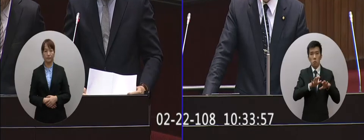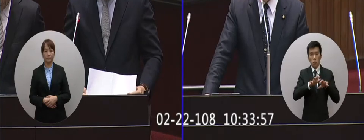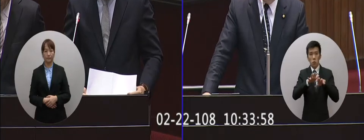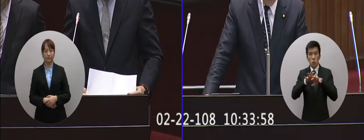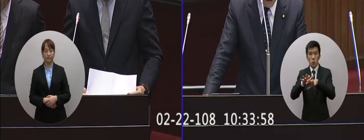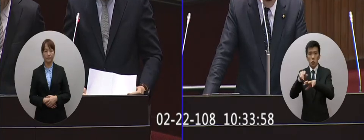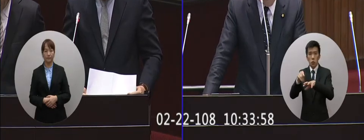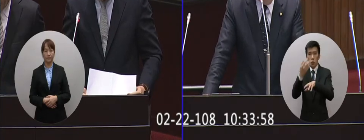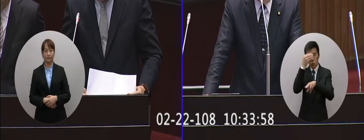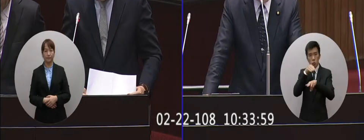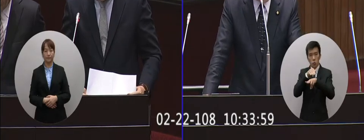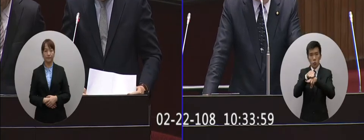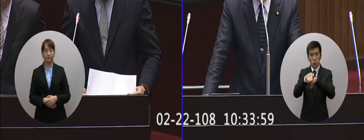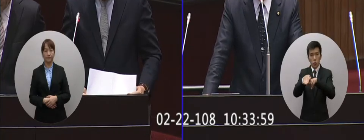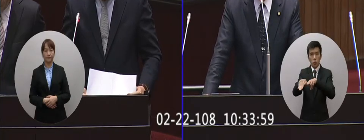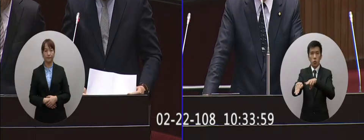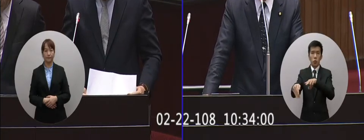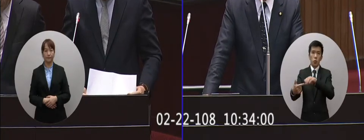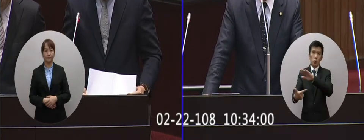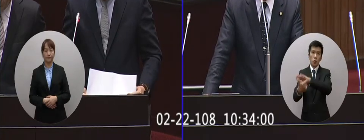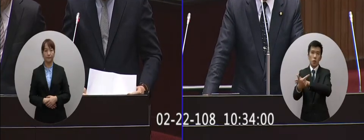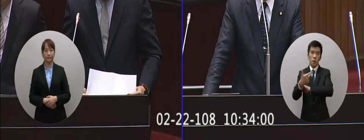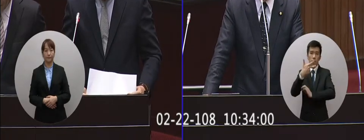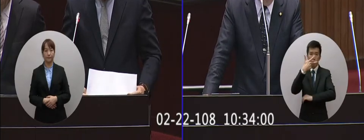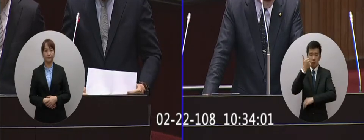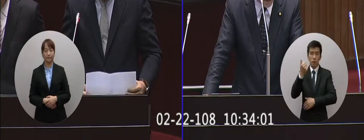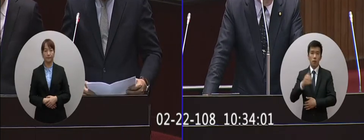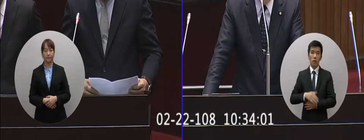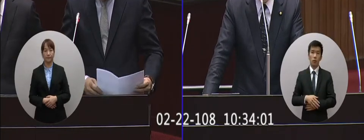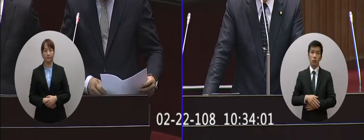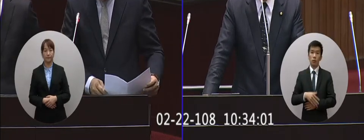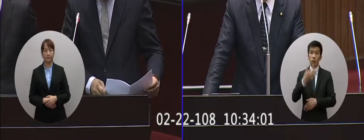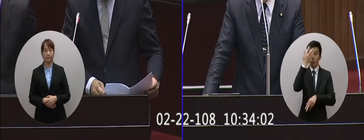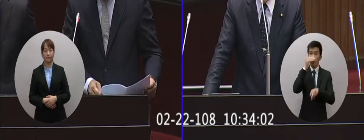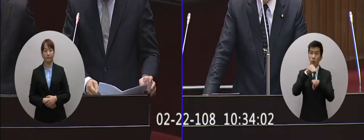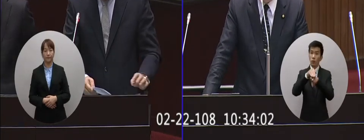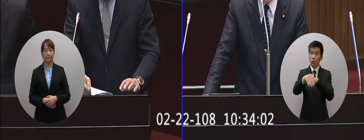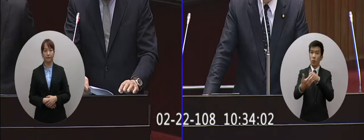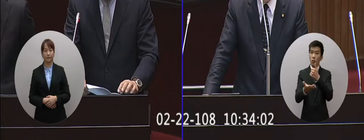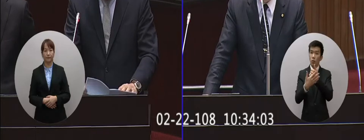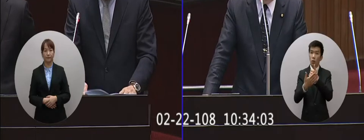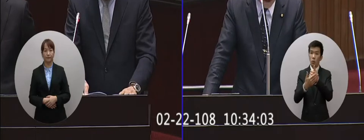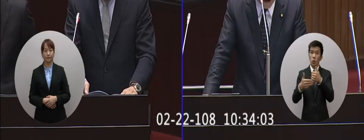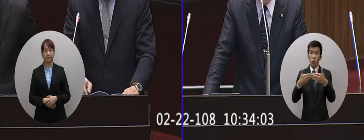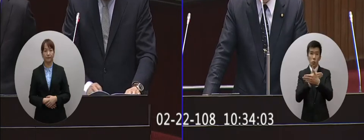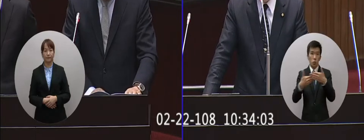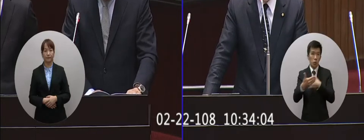达到灾害的现场。那高铁它不仅是一个交通运输，它同时具备